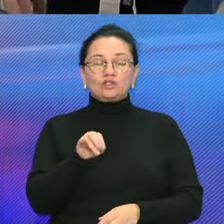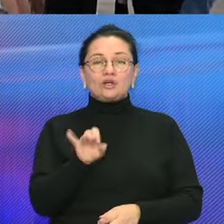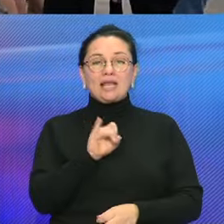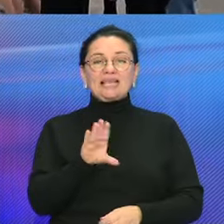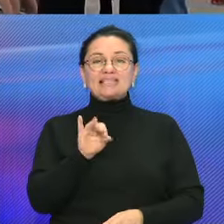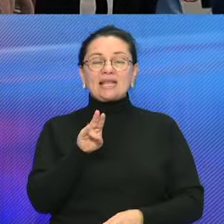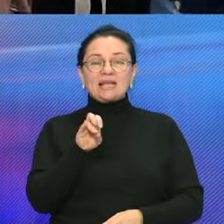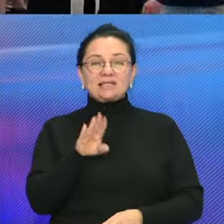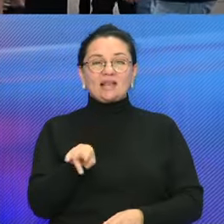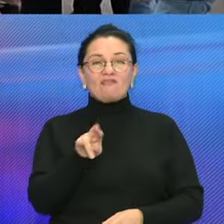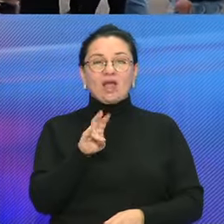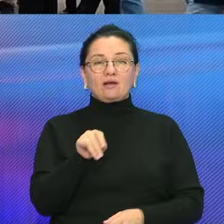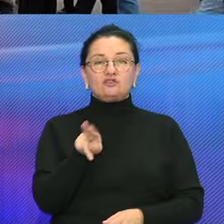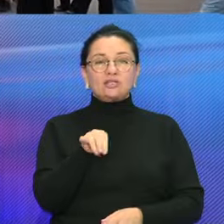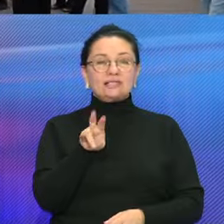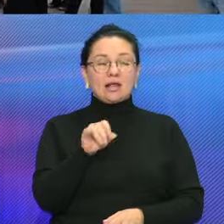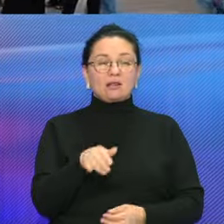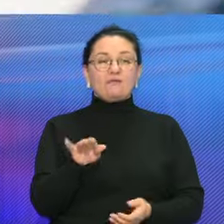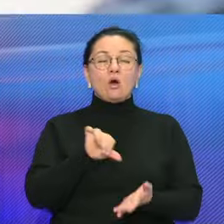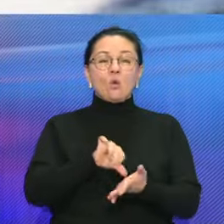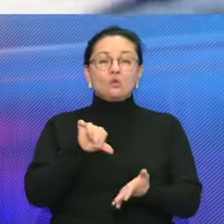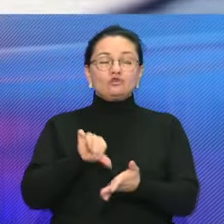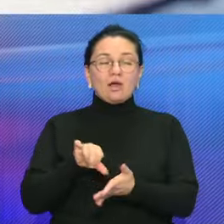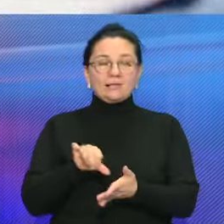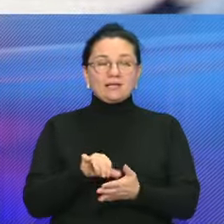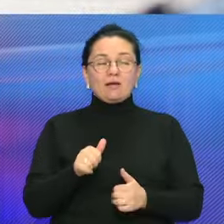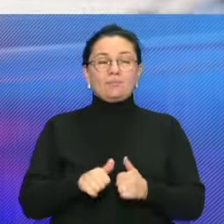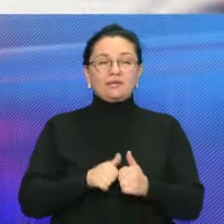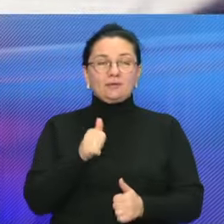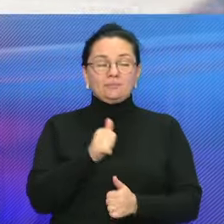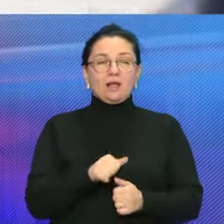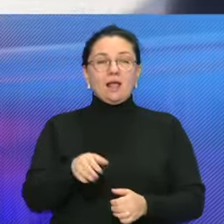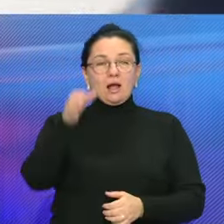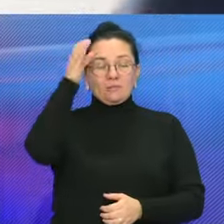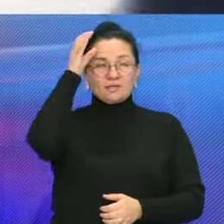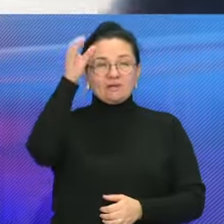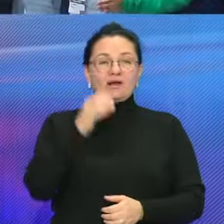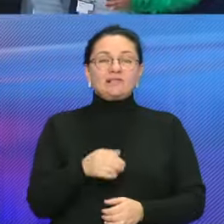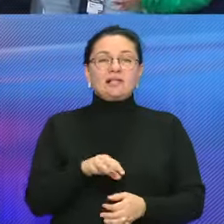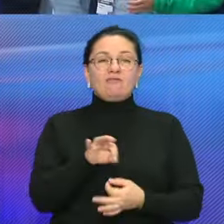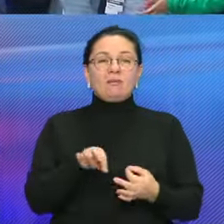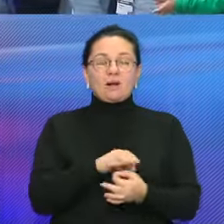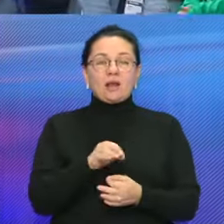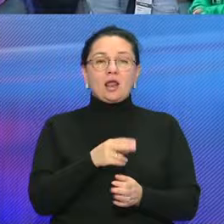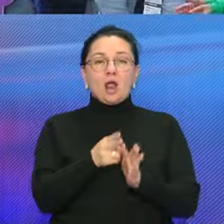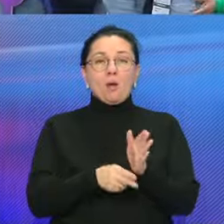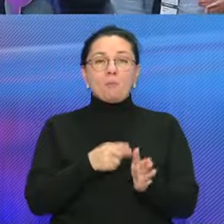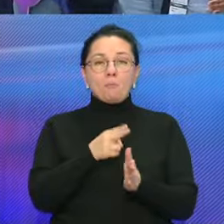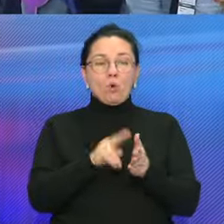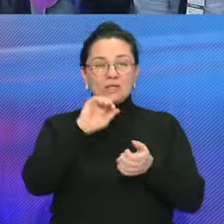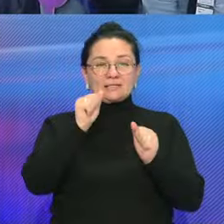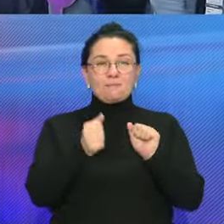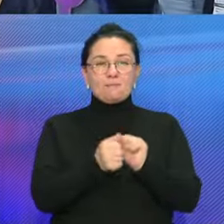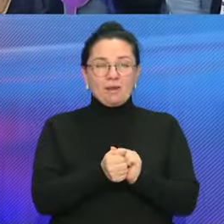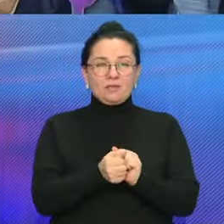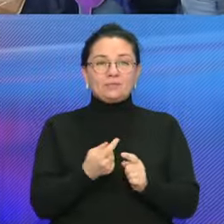Станіслаў Якаўчык з Дзятлава сталі ўдзельнікамі патрыятычнага культурна-адукацыйнага праекта «Цягнік памяці». Таксама работы